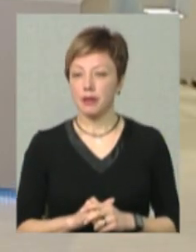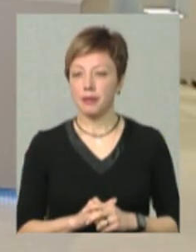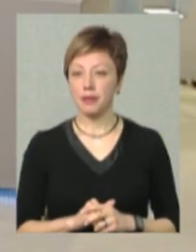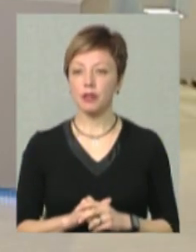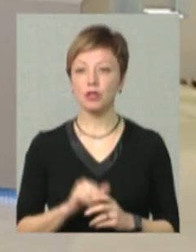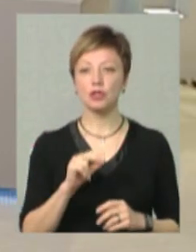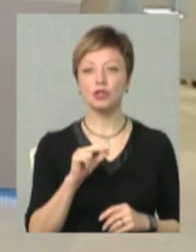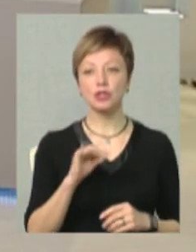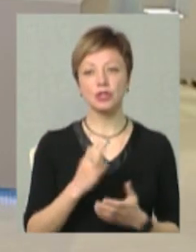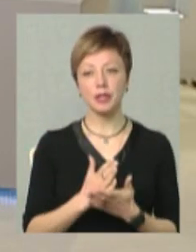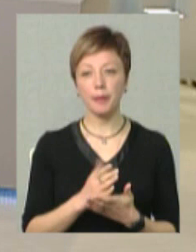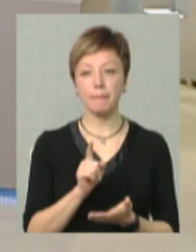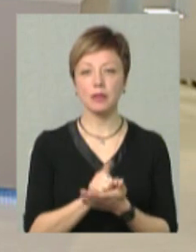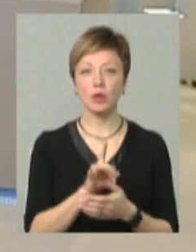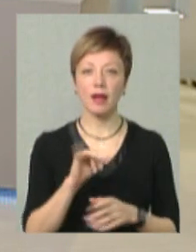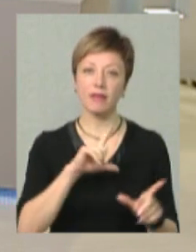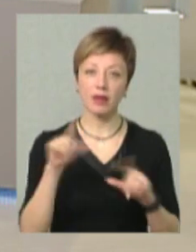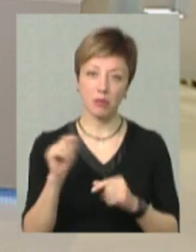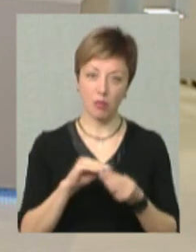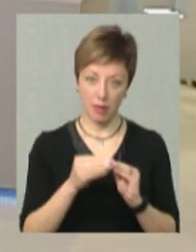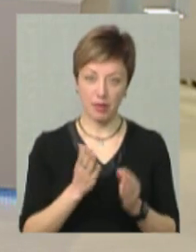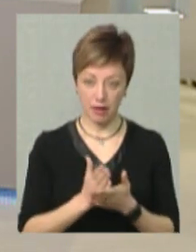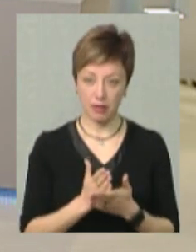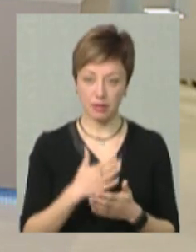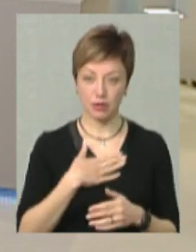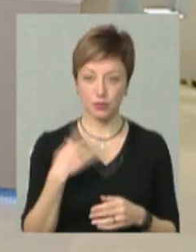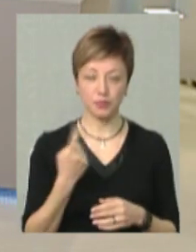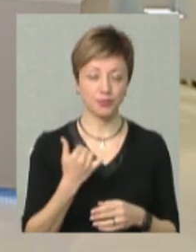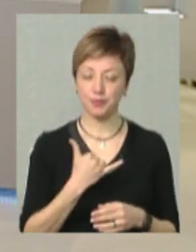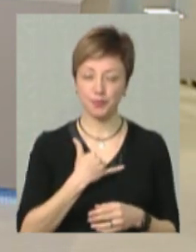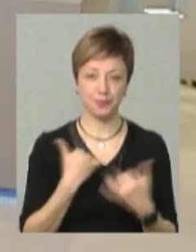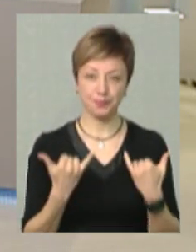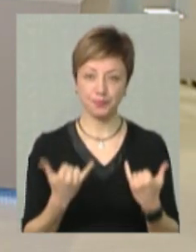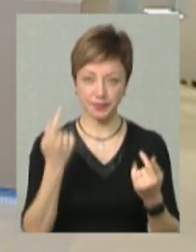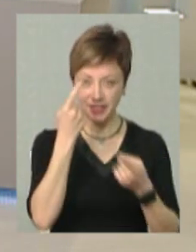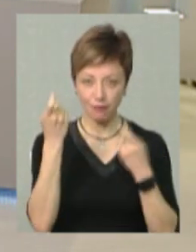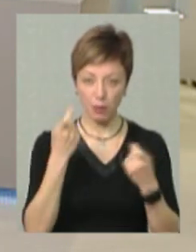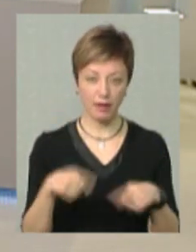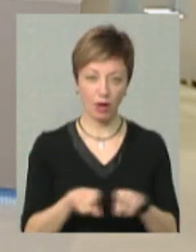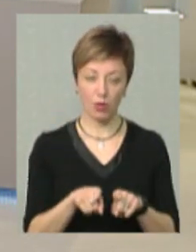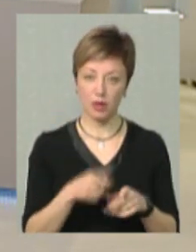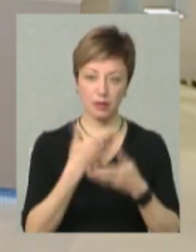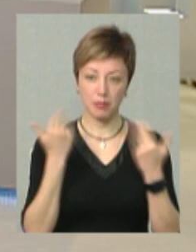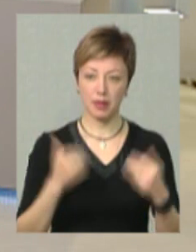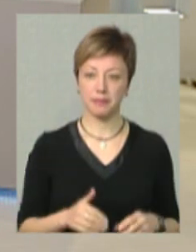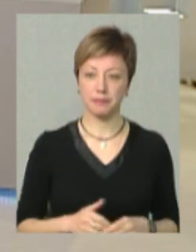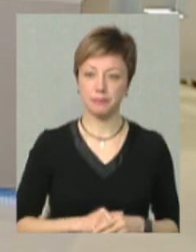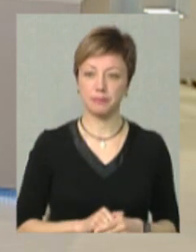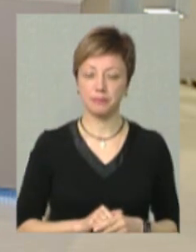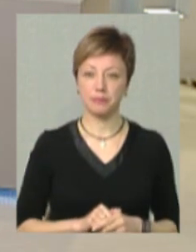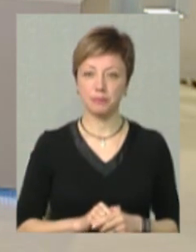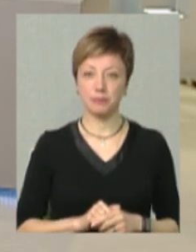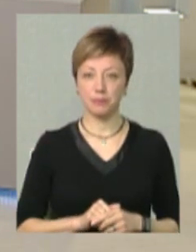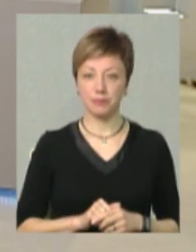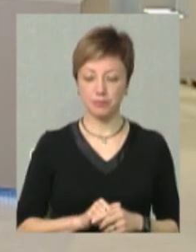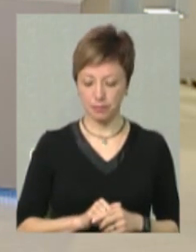які виїхали, і є з цим проблема? Наразі в нас інформації такої якби немає. Вони не